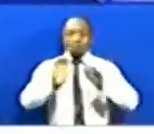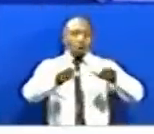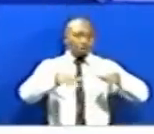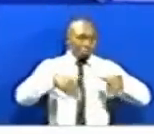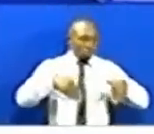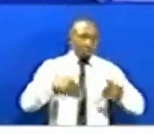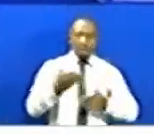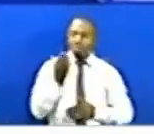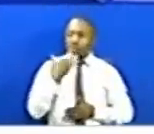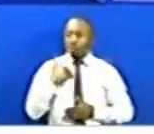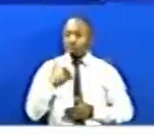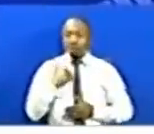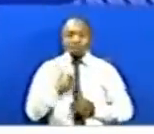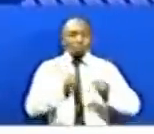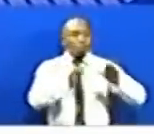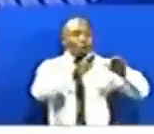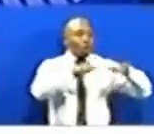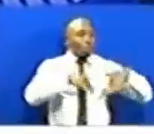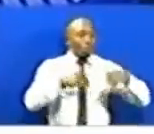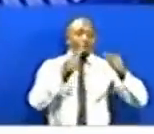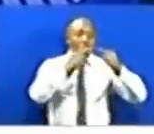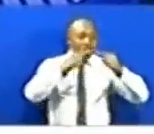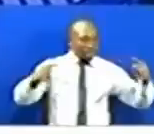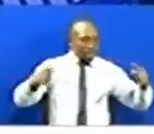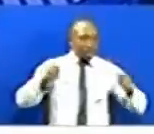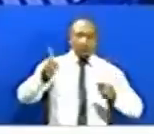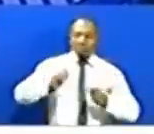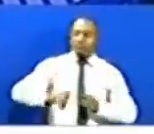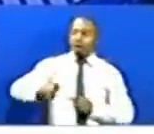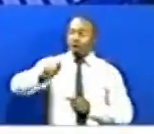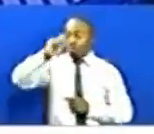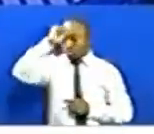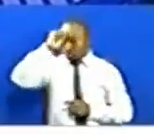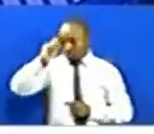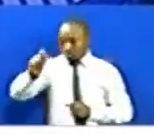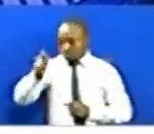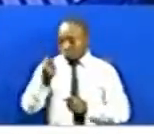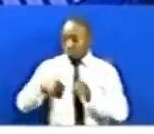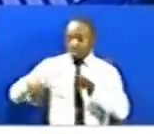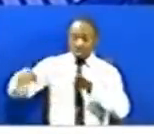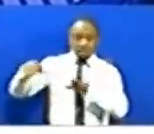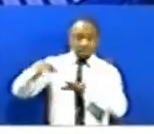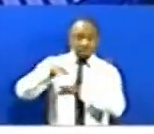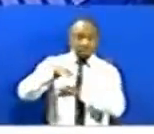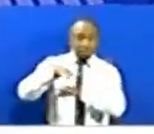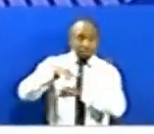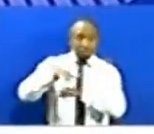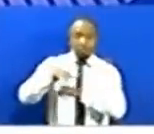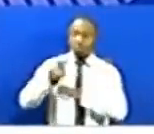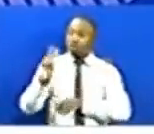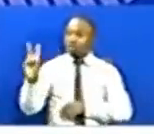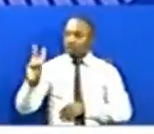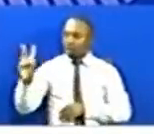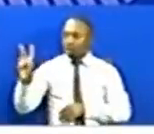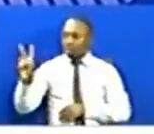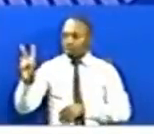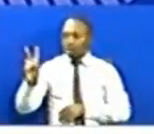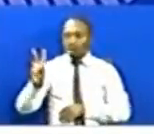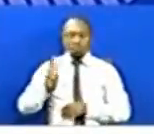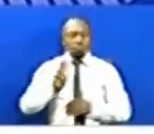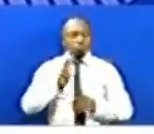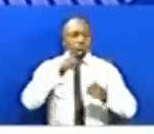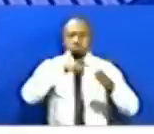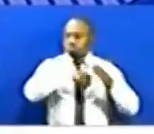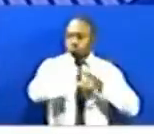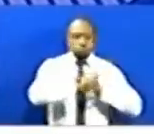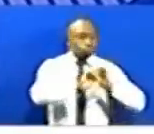Ndugai amewataka wabunge wa upinzani waliotii amri ya mwenyekiti wa Chadema ya kutohudhuria vikao vya